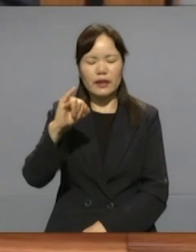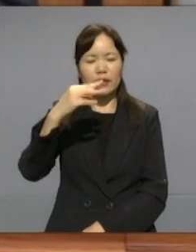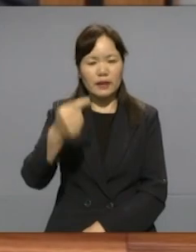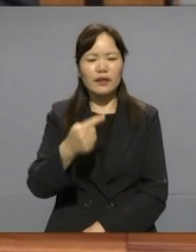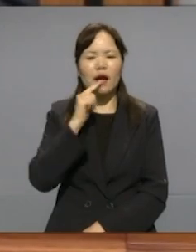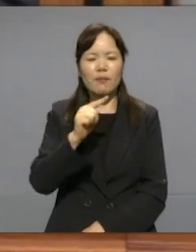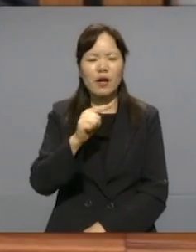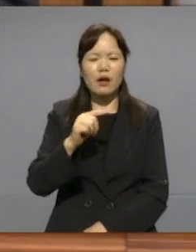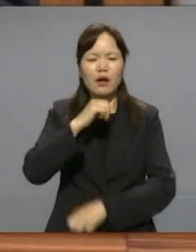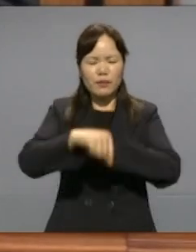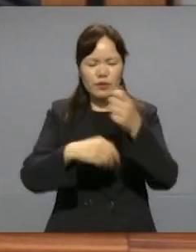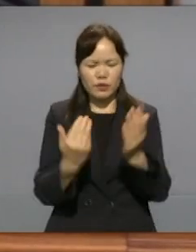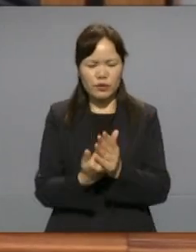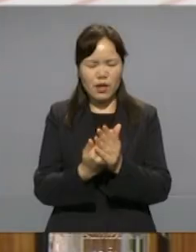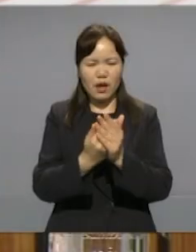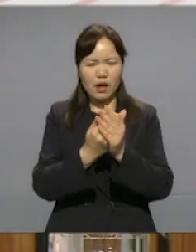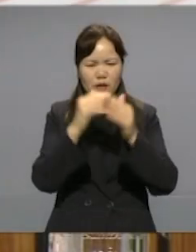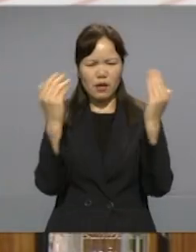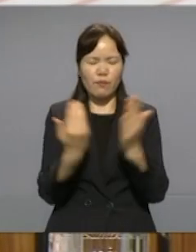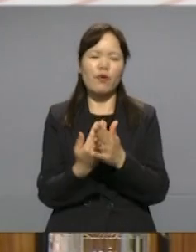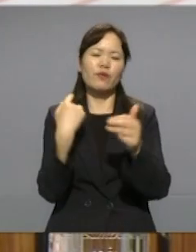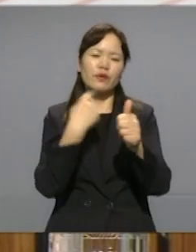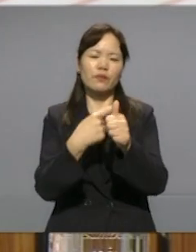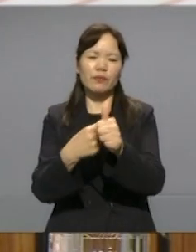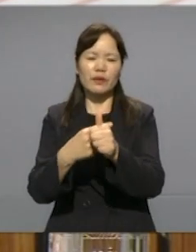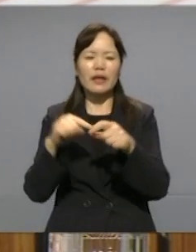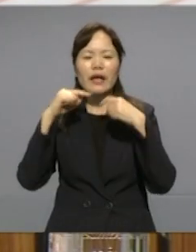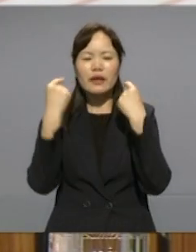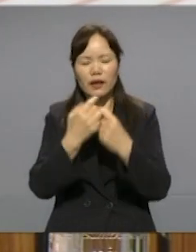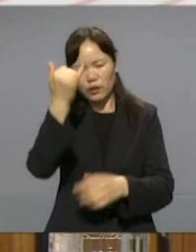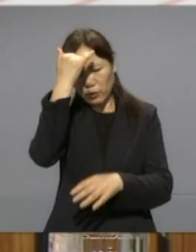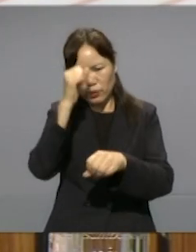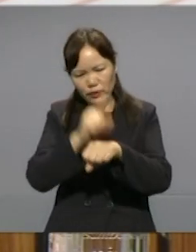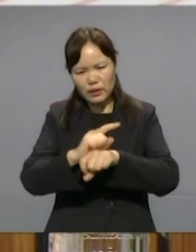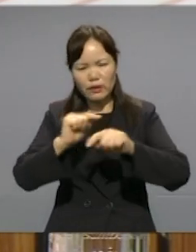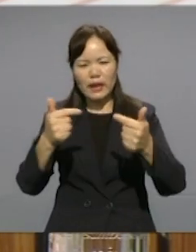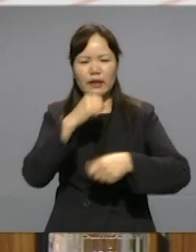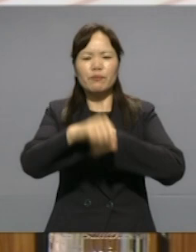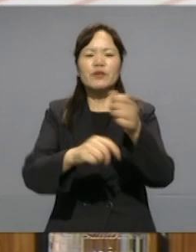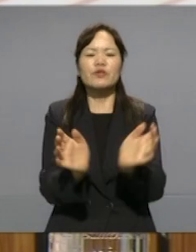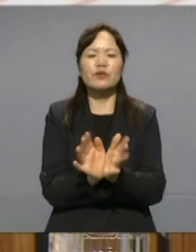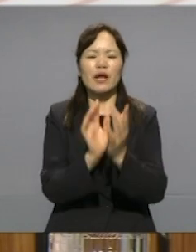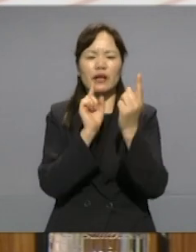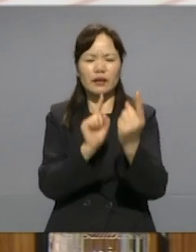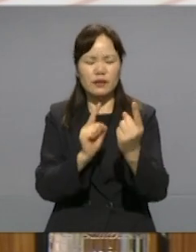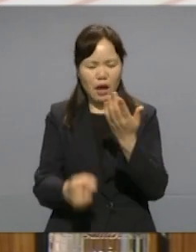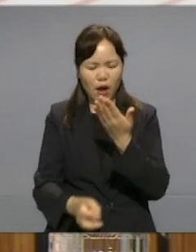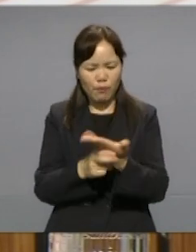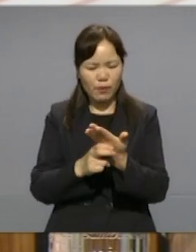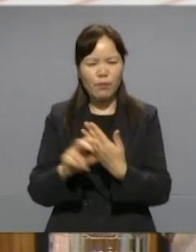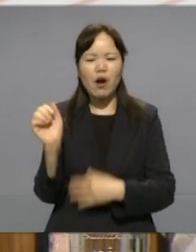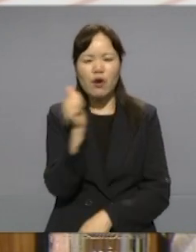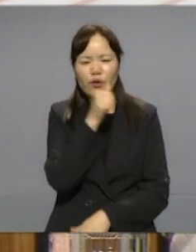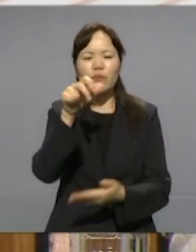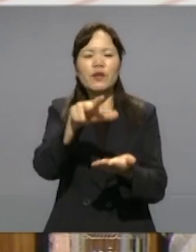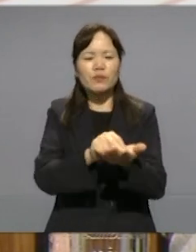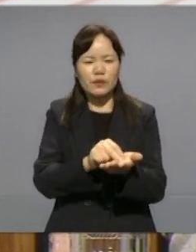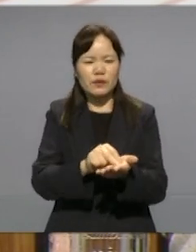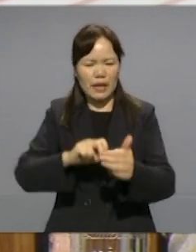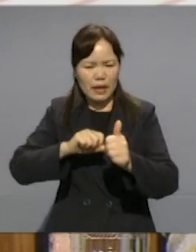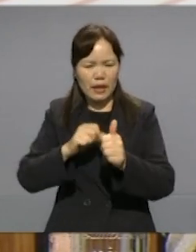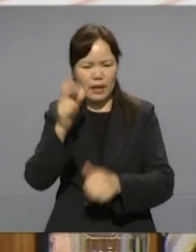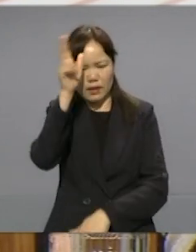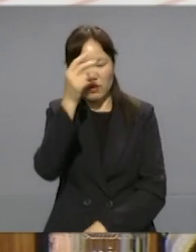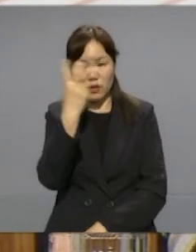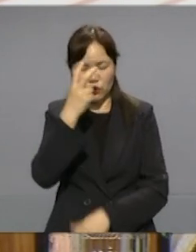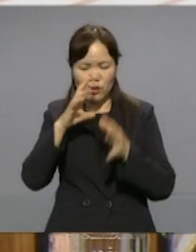전체로 전선을 확대했습니다. 개인의 도덕성을 넘어 민주당을 대상으로 한 불법 로비 문제로 번지고 있습니다. 강제 수사를